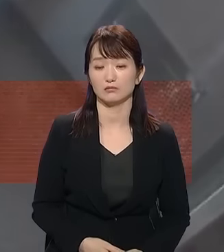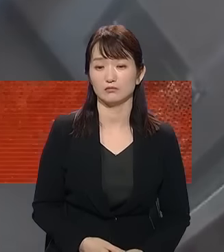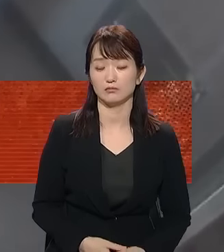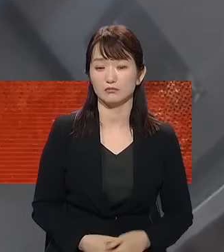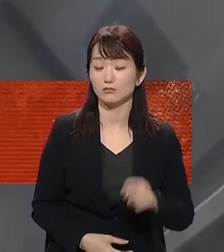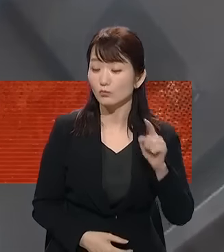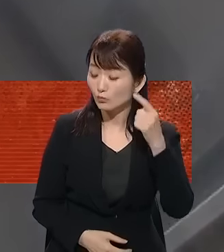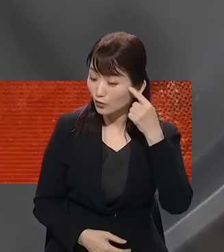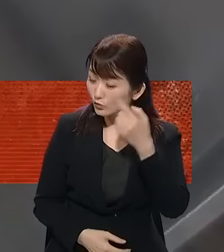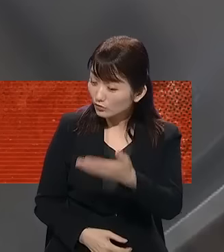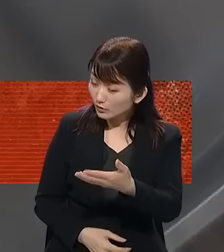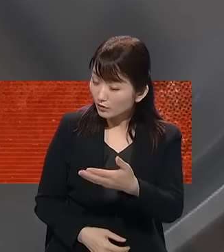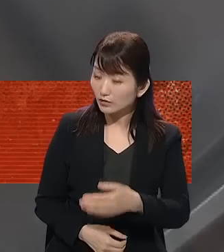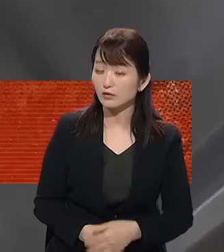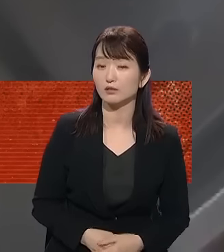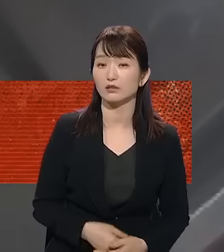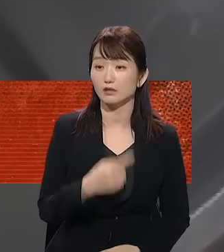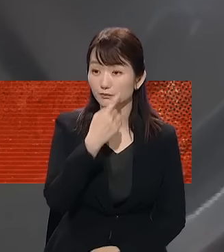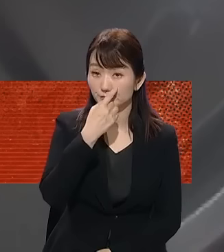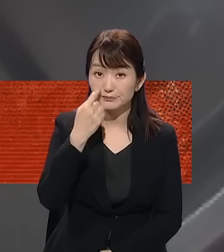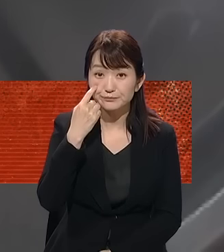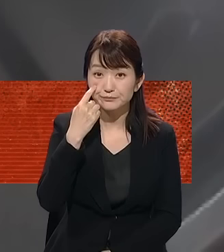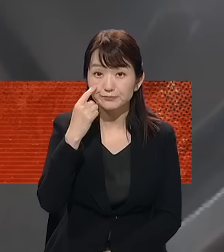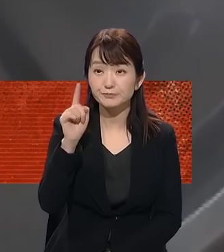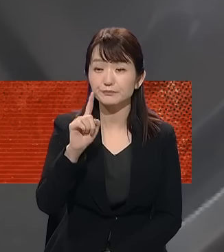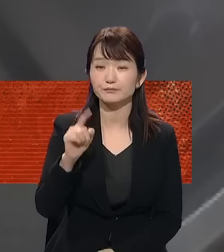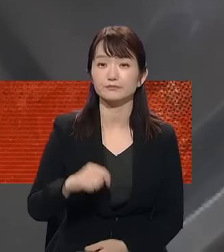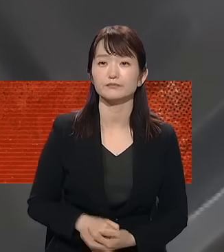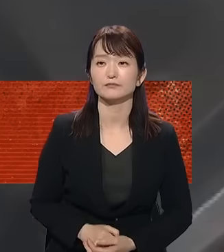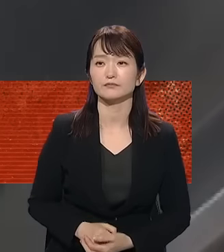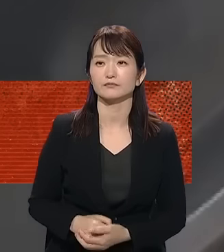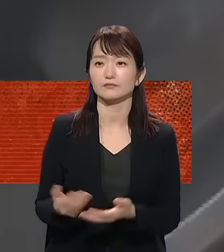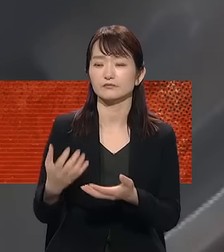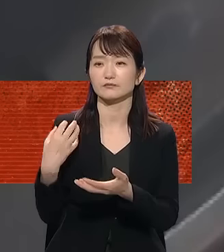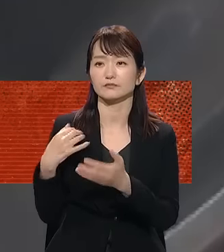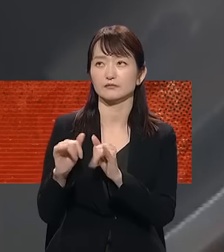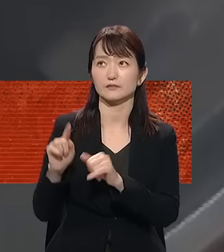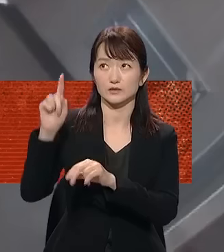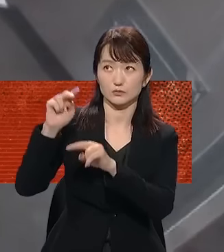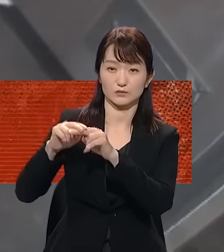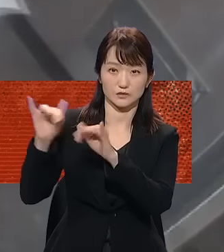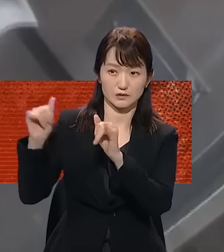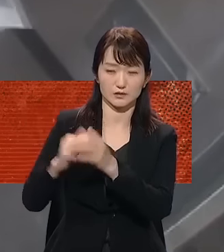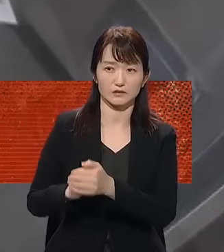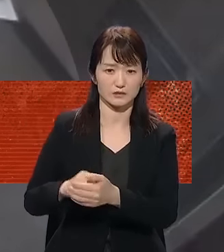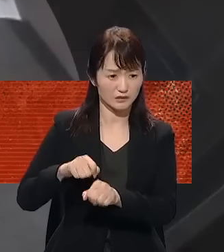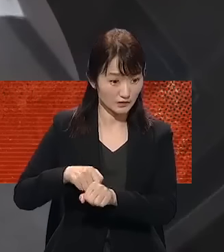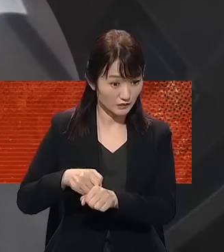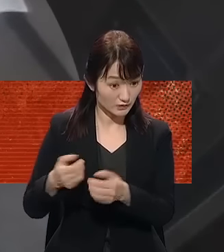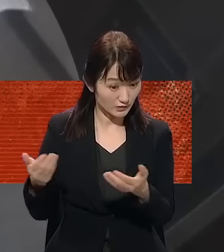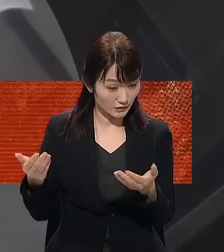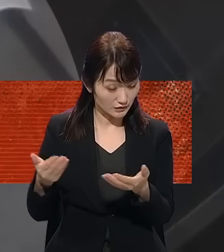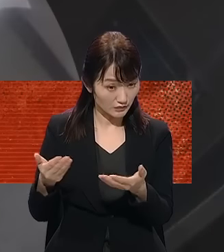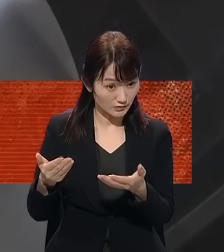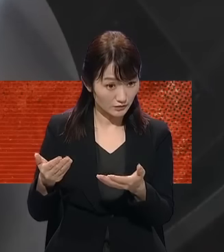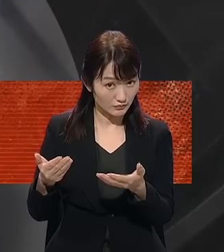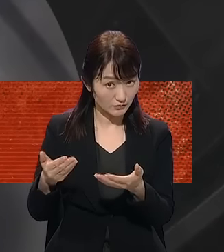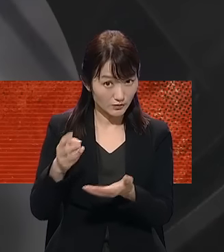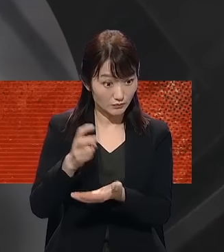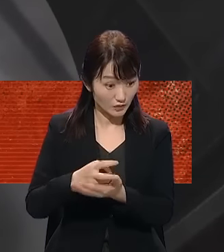광주지법 집행관실 확인하니까 확인하니까이 집행관 상급자가 당신 강제집행법 대해서 좀 아세요